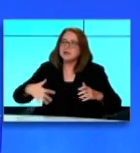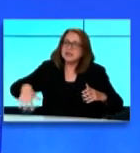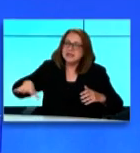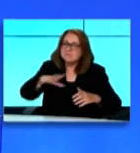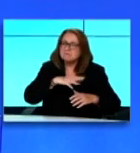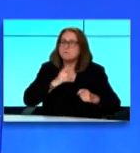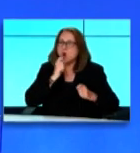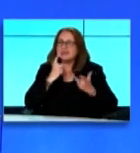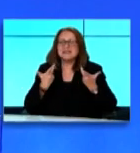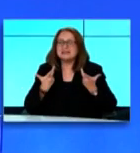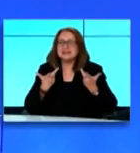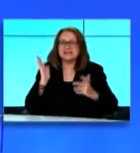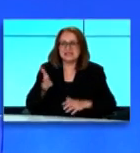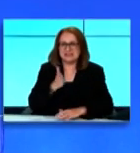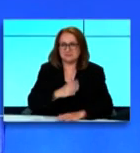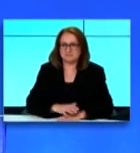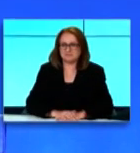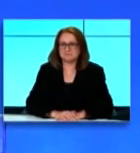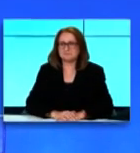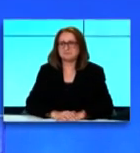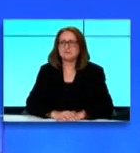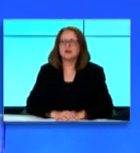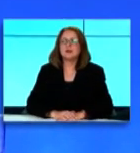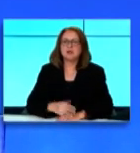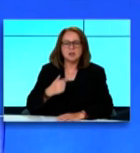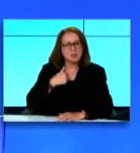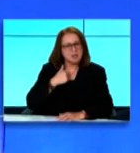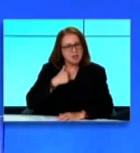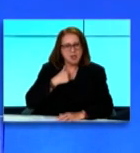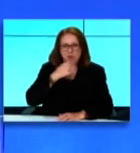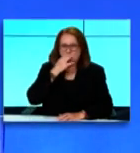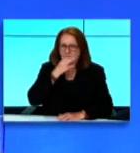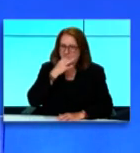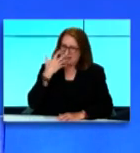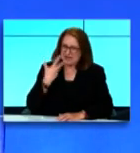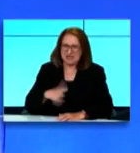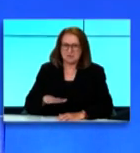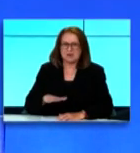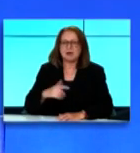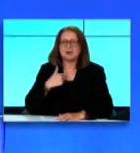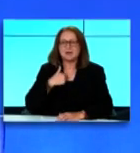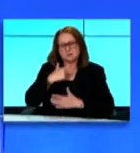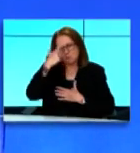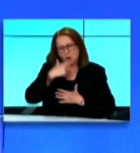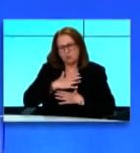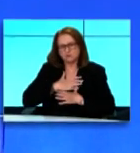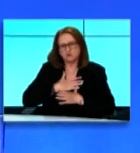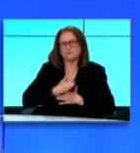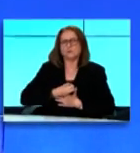πιστεύω, απηχώντας και το προσωπικό μου συνέστημα, αλλά αξιολογώντας και